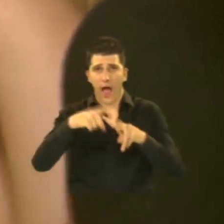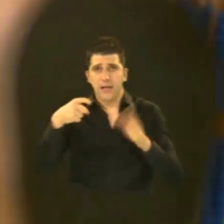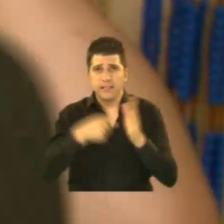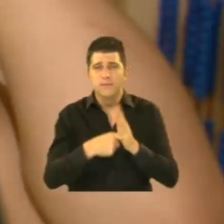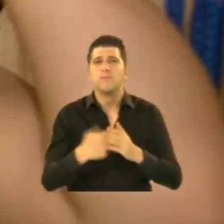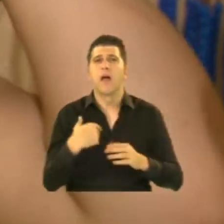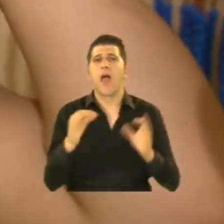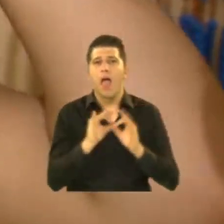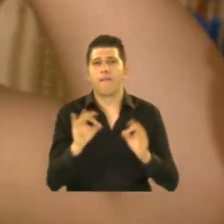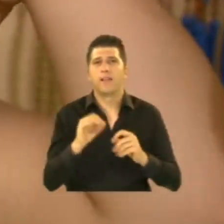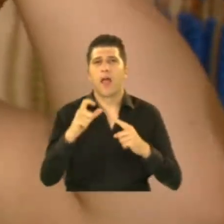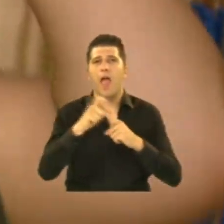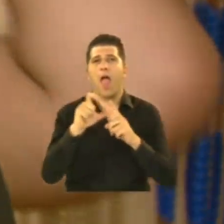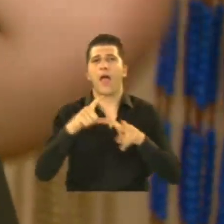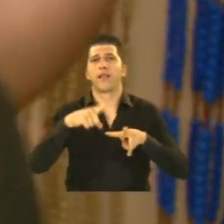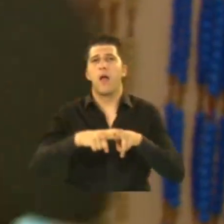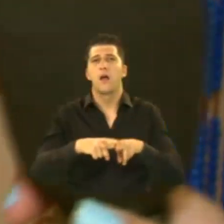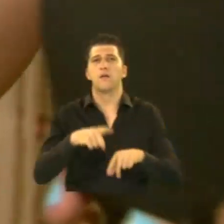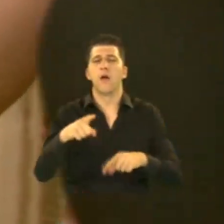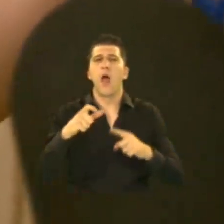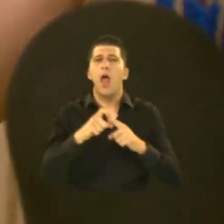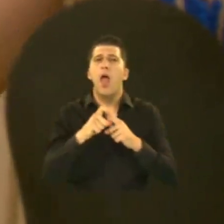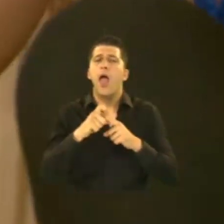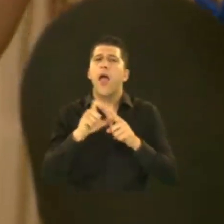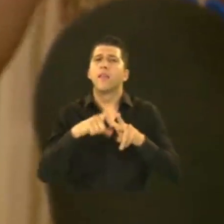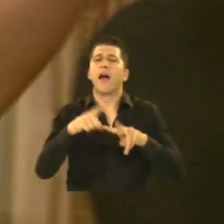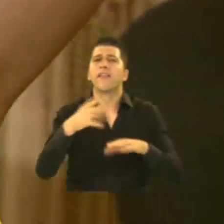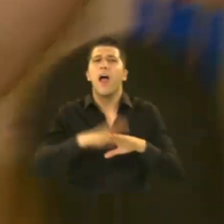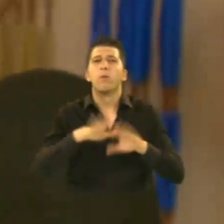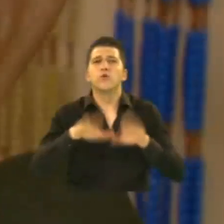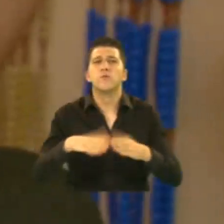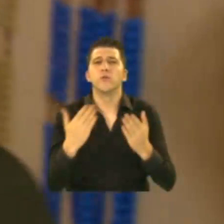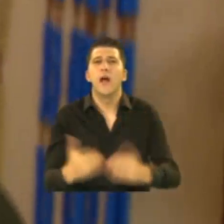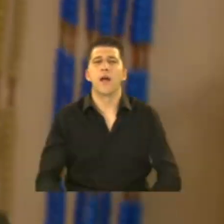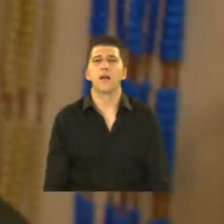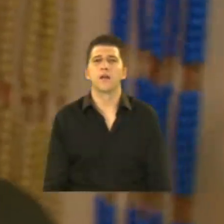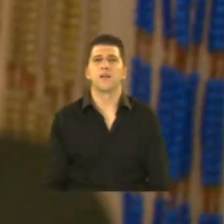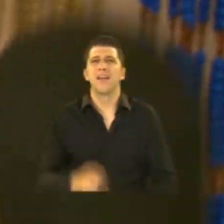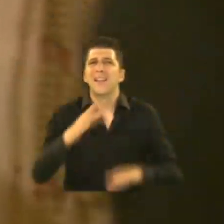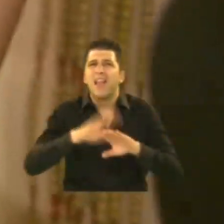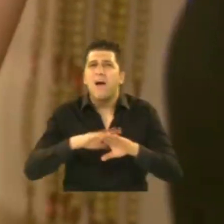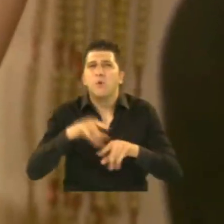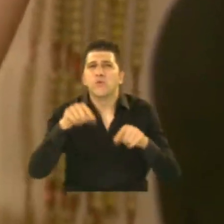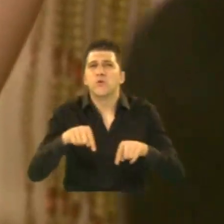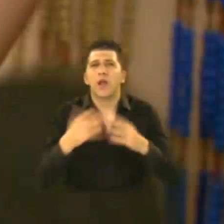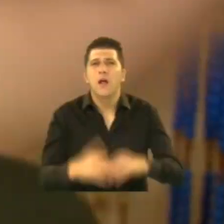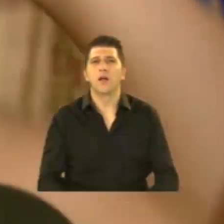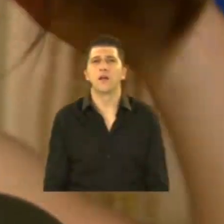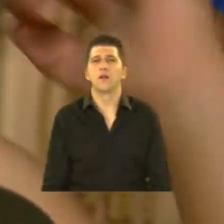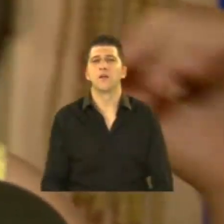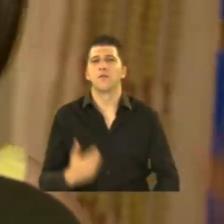adın senin? Eda misin? Eda, ne yapıyorsun burada? Çalışıyorum. Ne